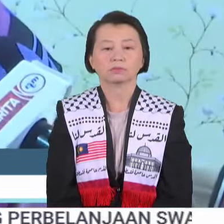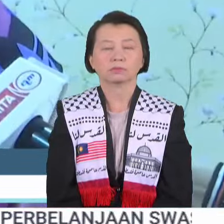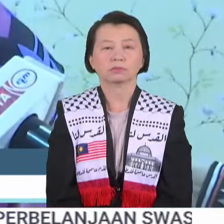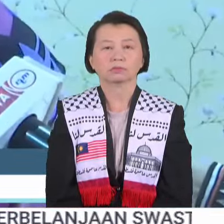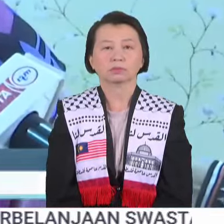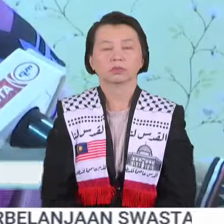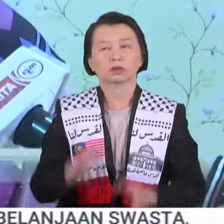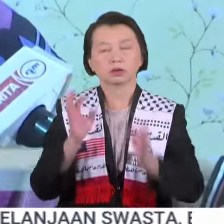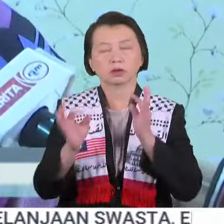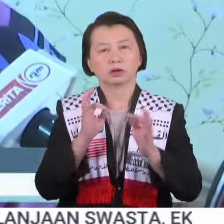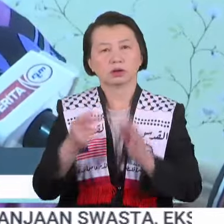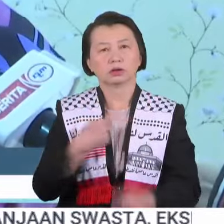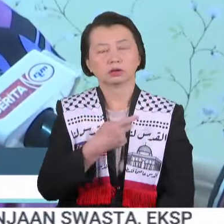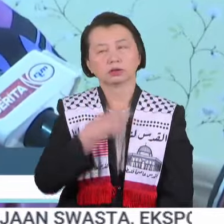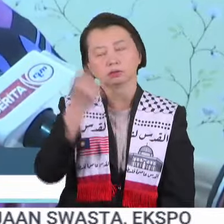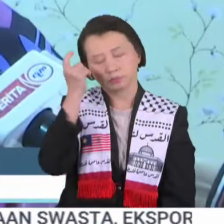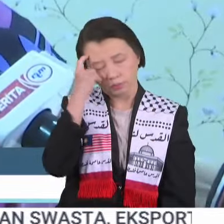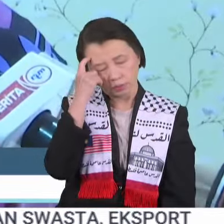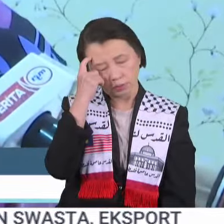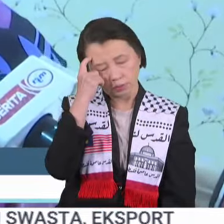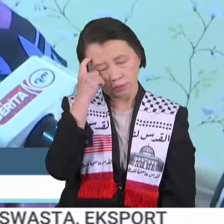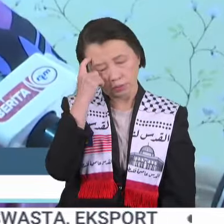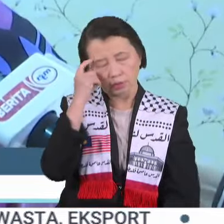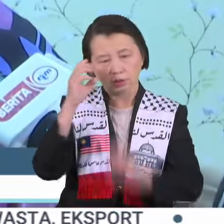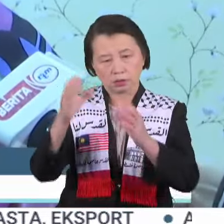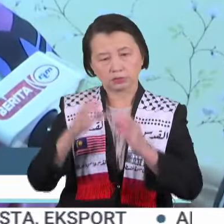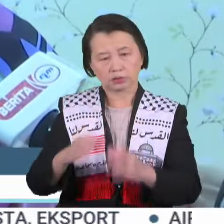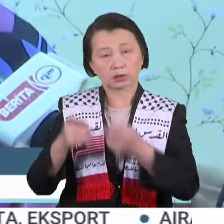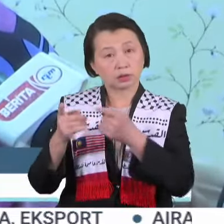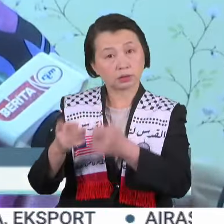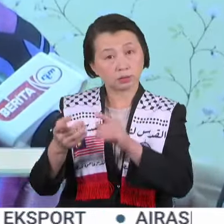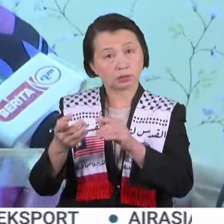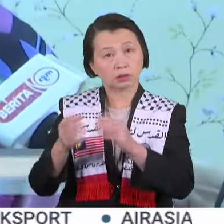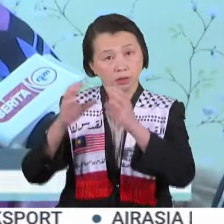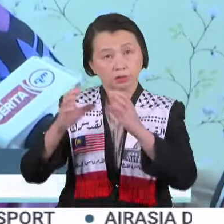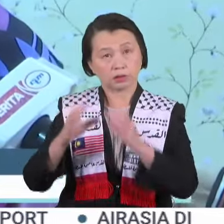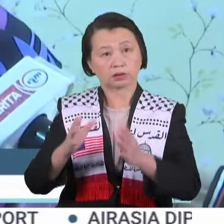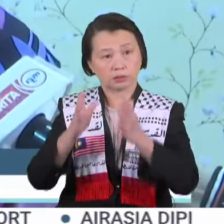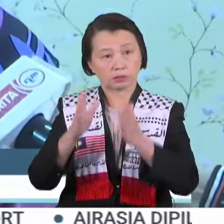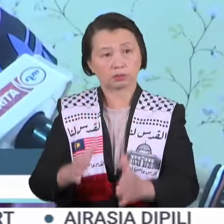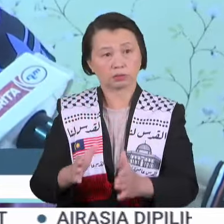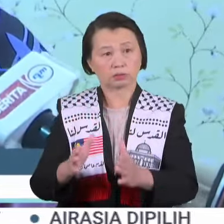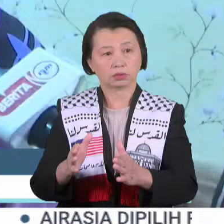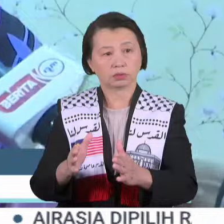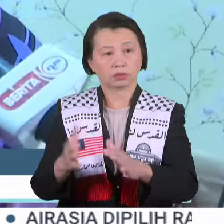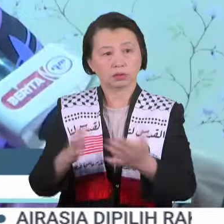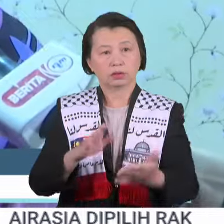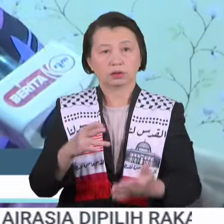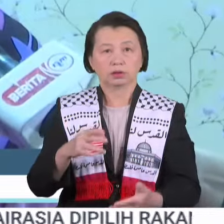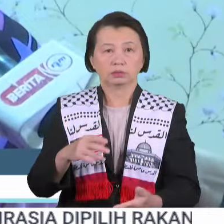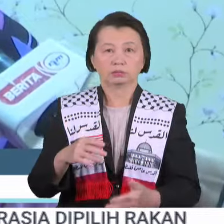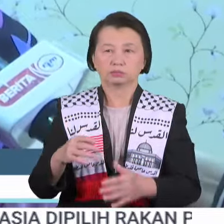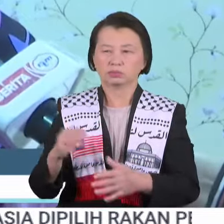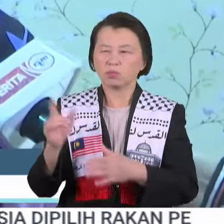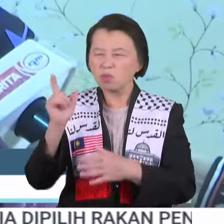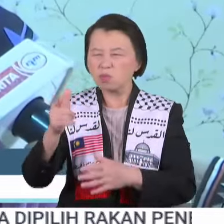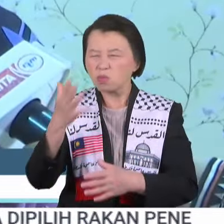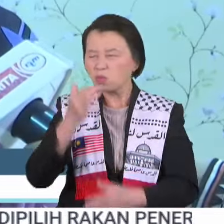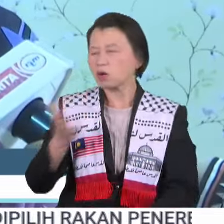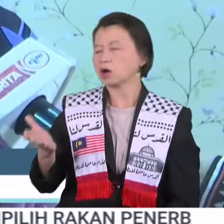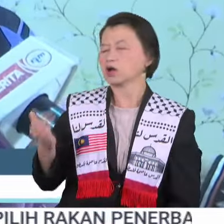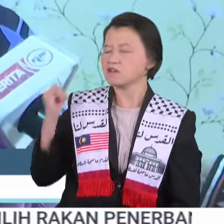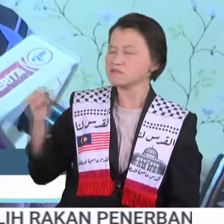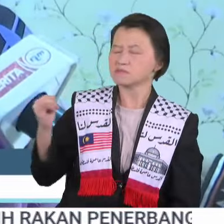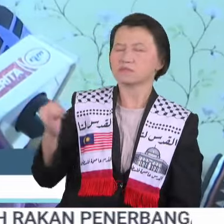Kalau kita fikir cara meninggal dia tu, kalau kita fikir cara orang buat tu, rasa kita sedih lah. Kenapa orang buat